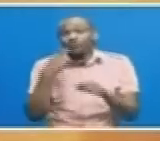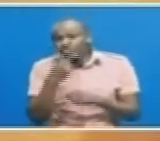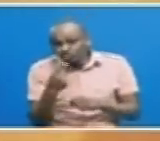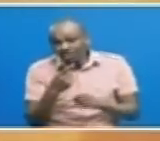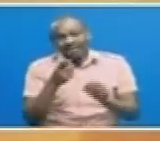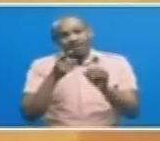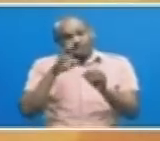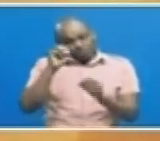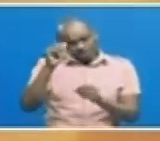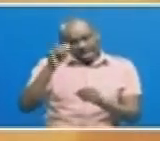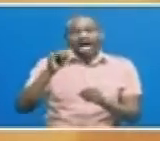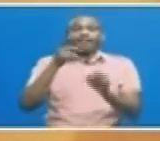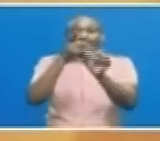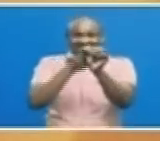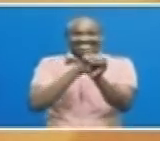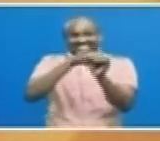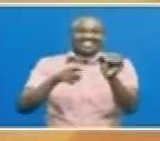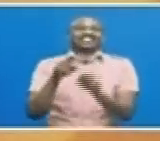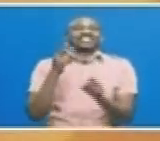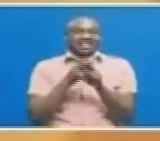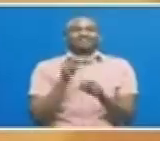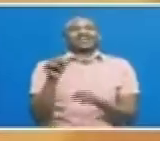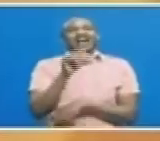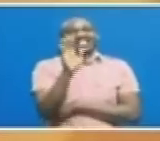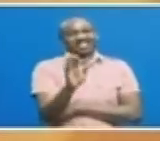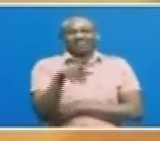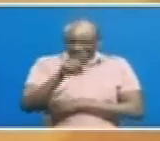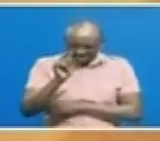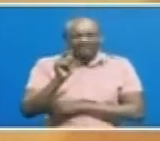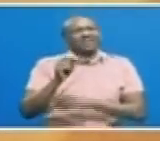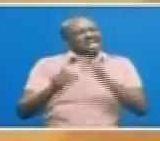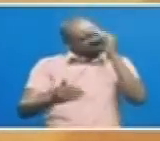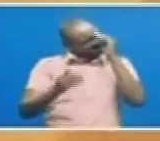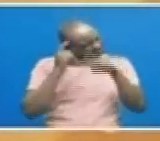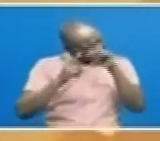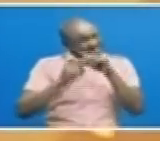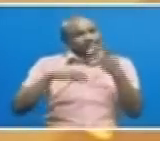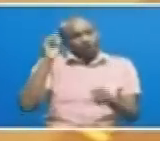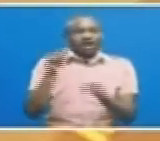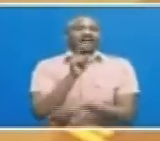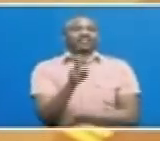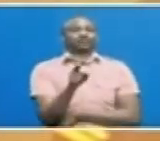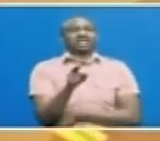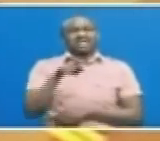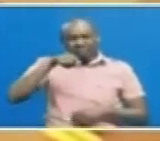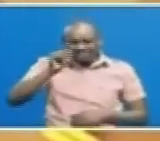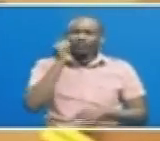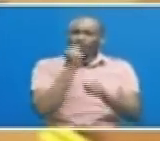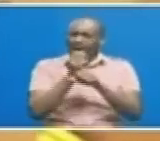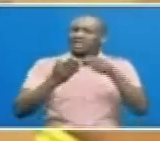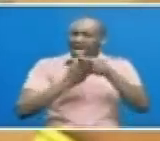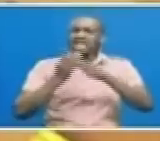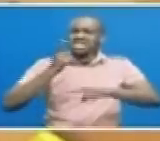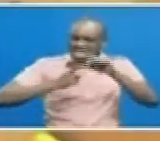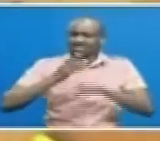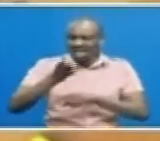kama Muya wa Mercedes kutokana na ujuzi wake wa magari ya aina hiyo. Lakini licha ya kufanya kazi hiyo kwa miaka 9,